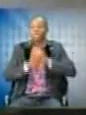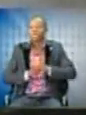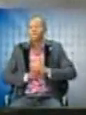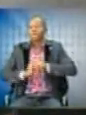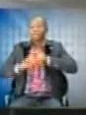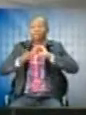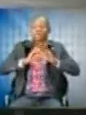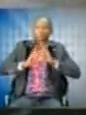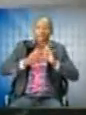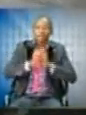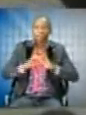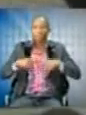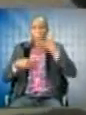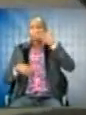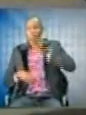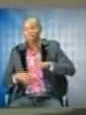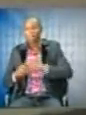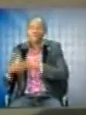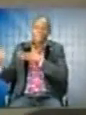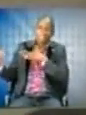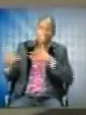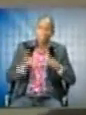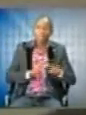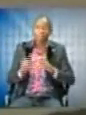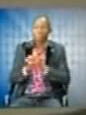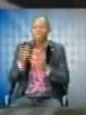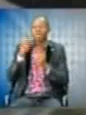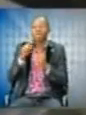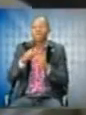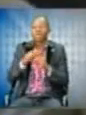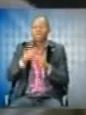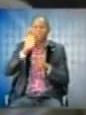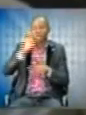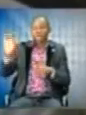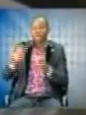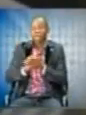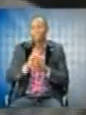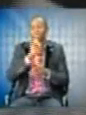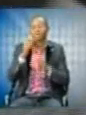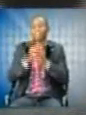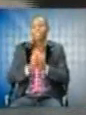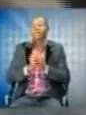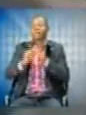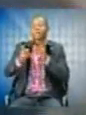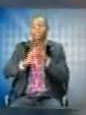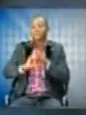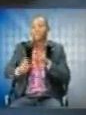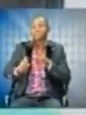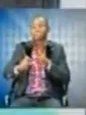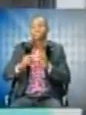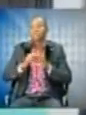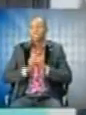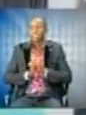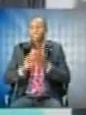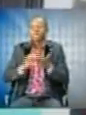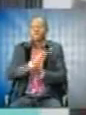les méfaits de la guerre, à l'instar de celles qui se passent à l'est de la RDC, était le message central. Justement, la motivation qui